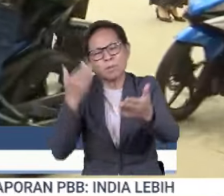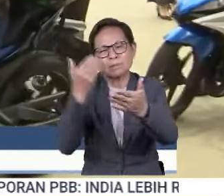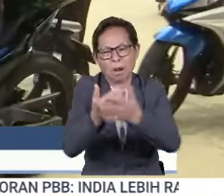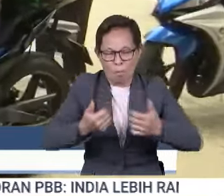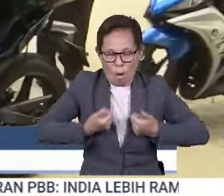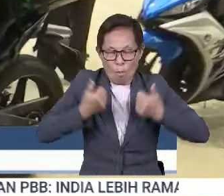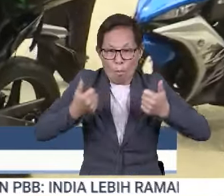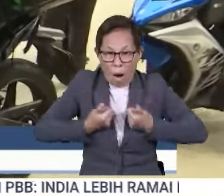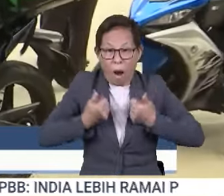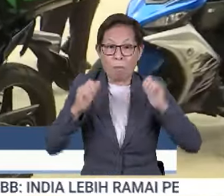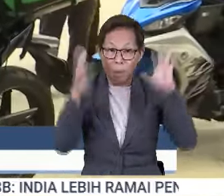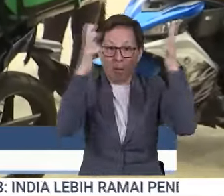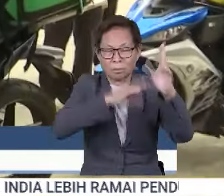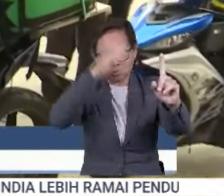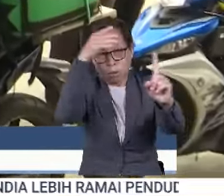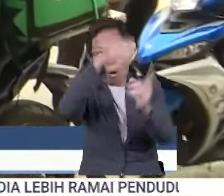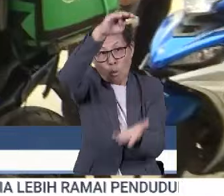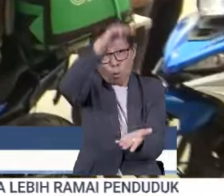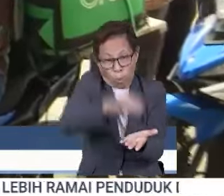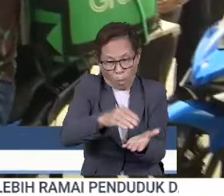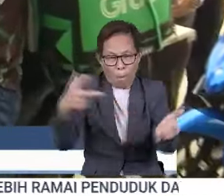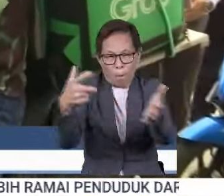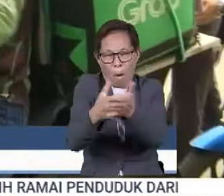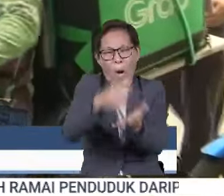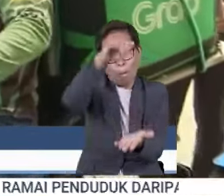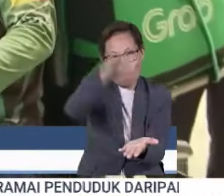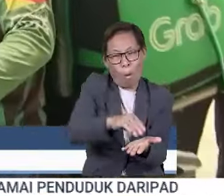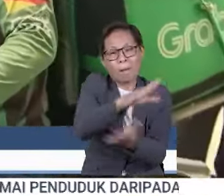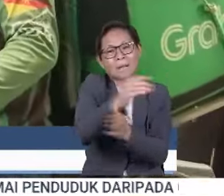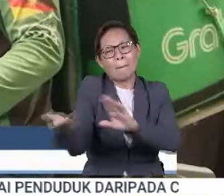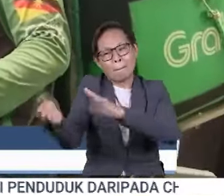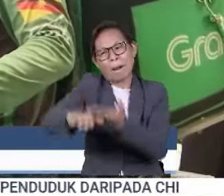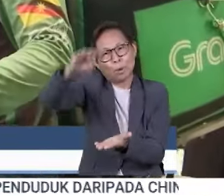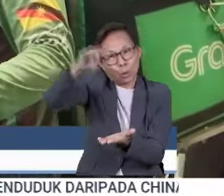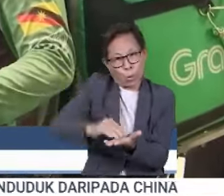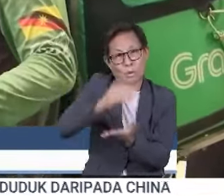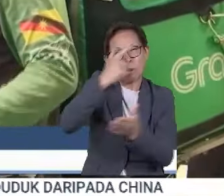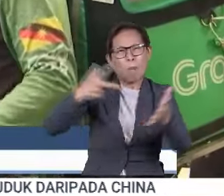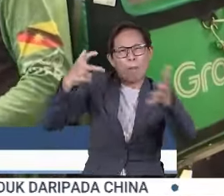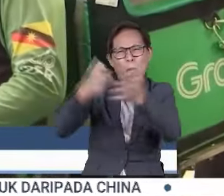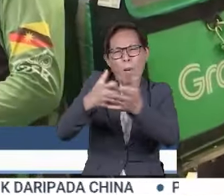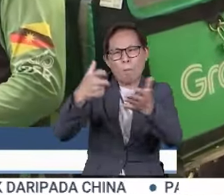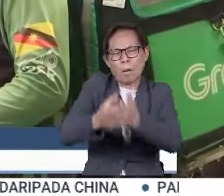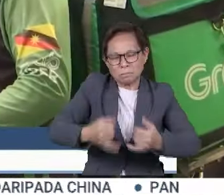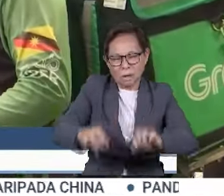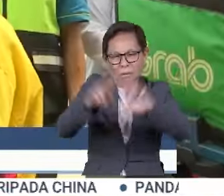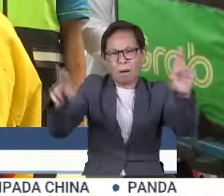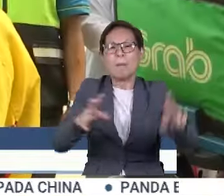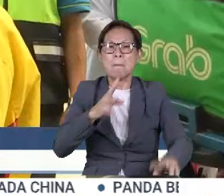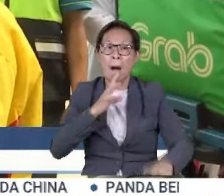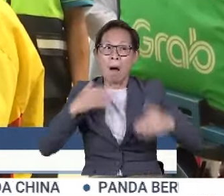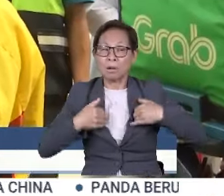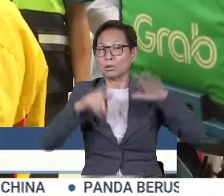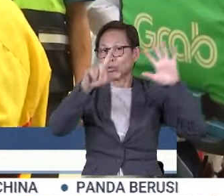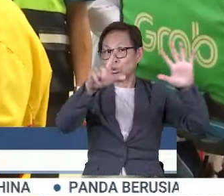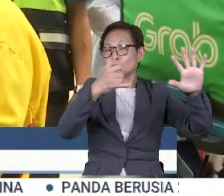perayaan selain mencapai sasaran pengurangan kadar kemalangan dan kematian akibat kemalangan jalan raya. Beliau menambah terdapat